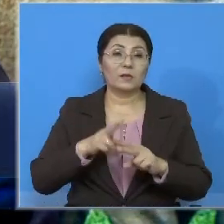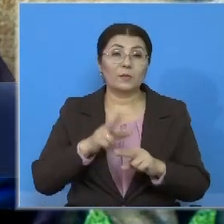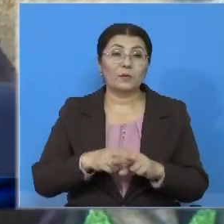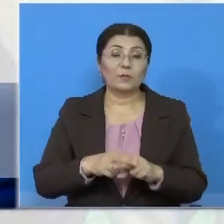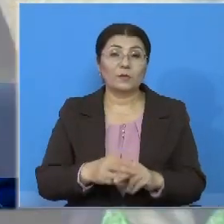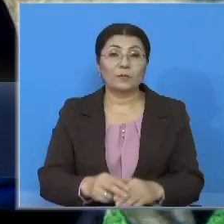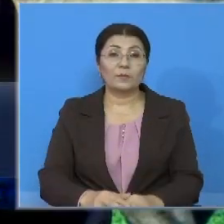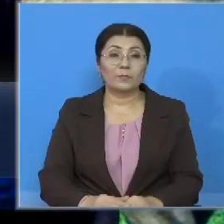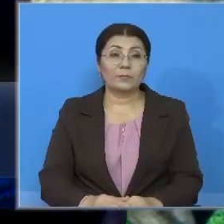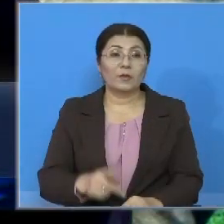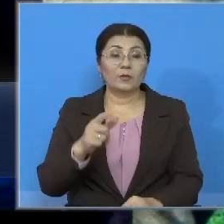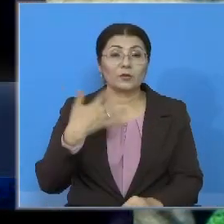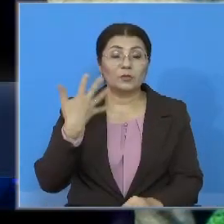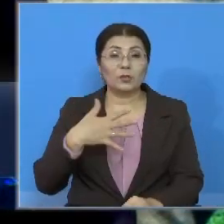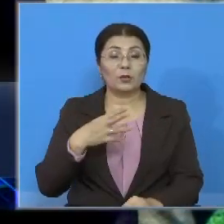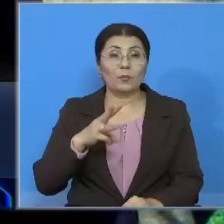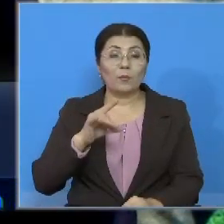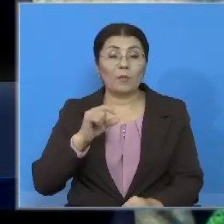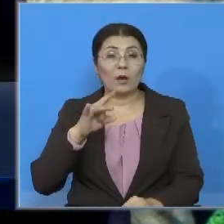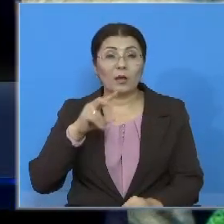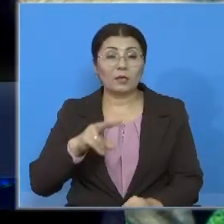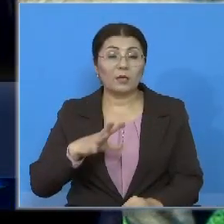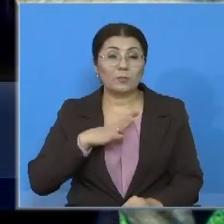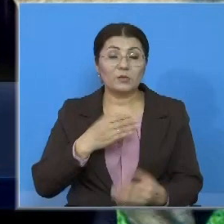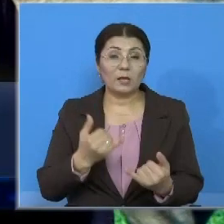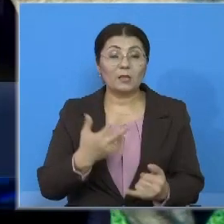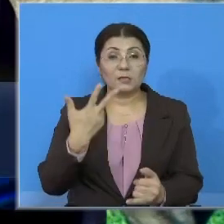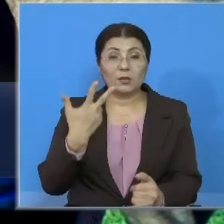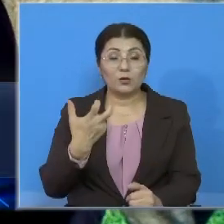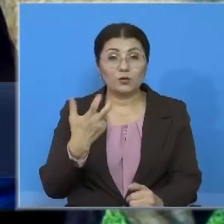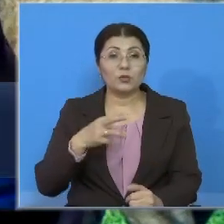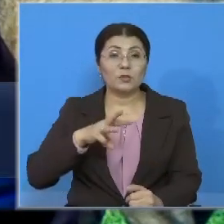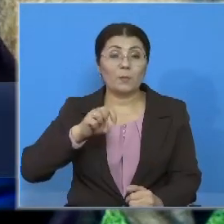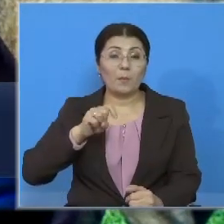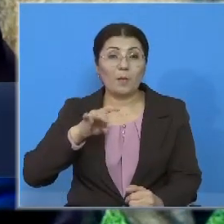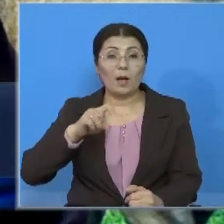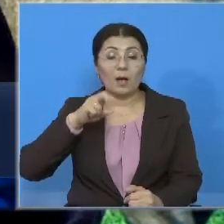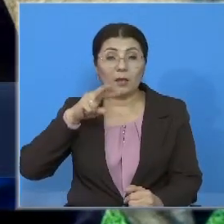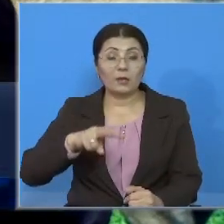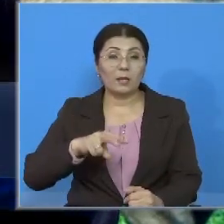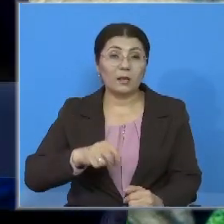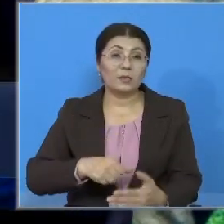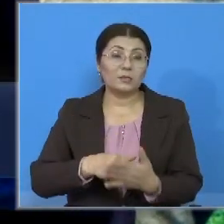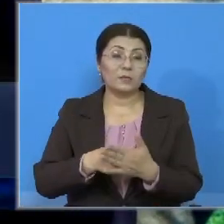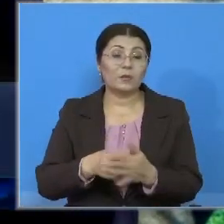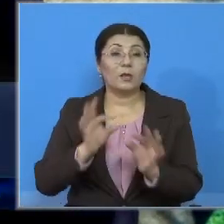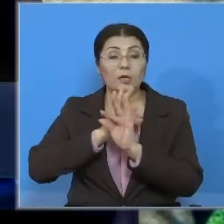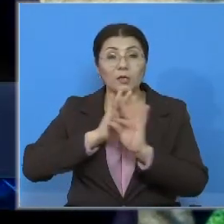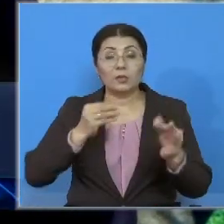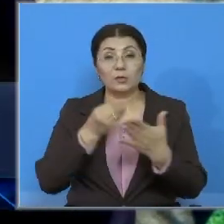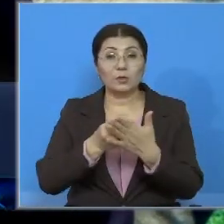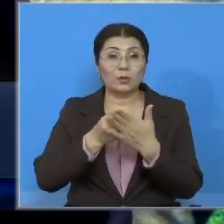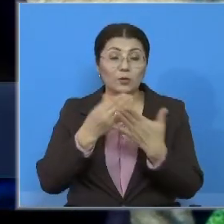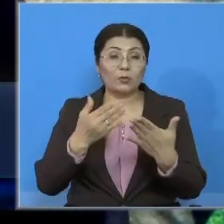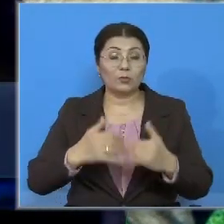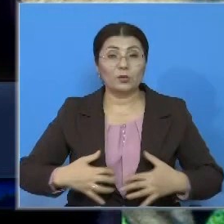көзім алдында тұр. 150 марал әкелсек, қазір уже бізде 300 марал. Енді марал елде ерекше зат.